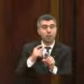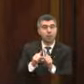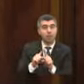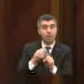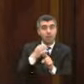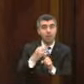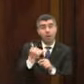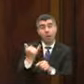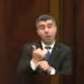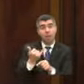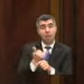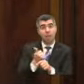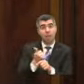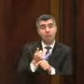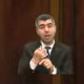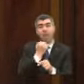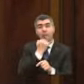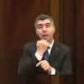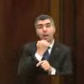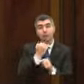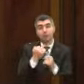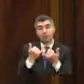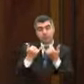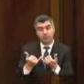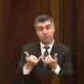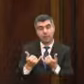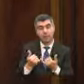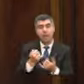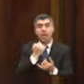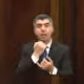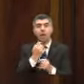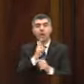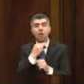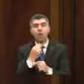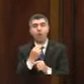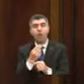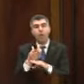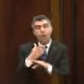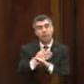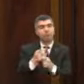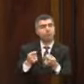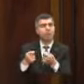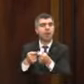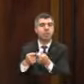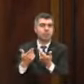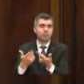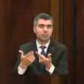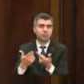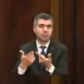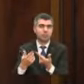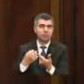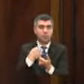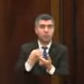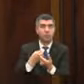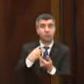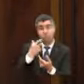السابقة في هذا المجال. هل حكومتكم السيد الرئيس قامت بدراسة واقع الواقع ديال الاستثمارات